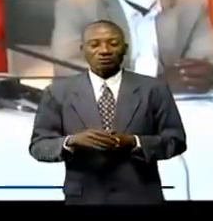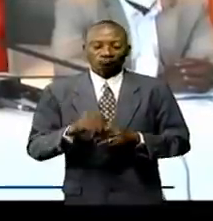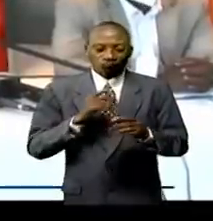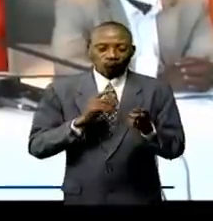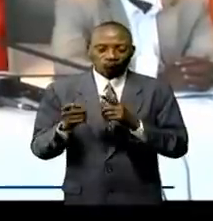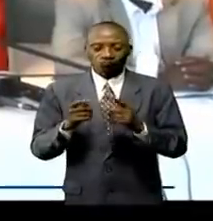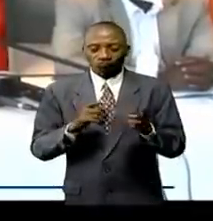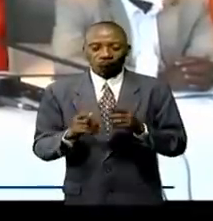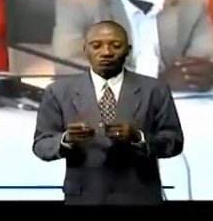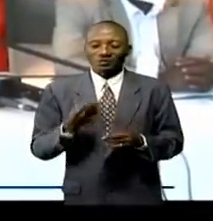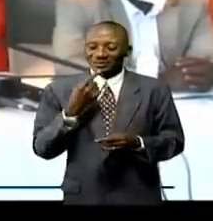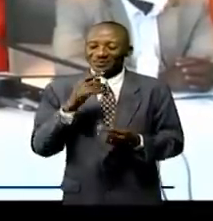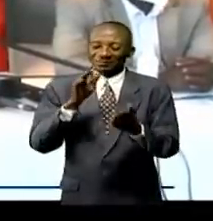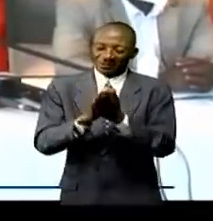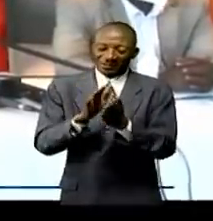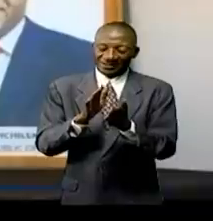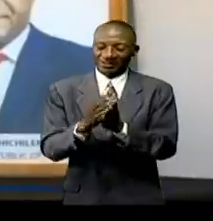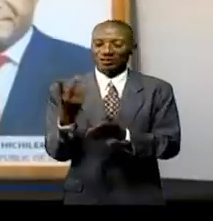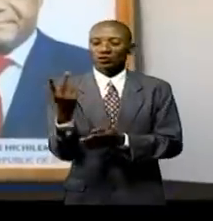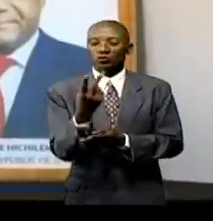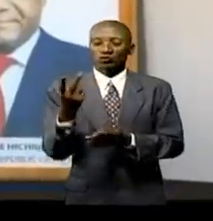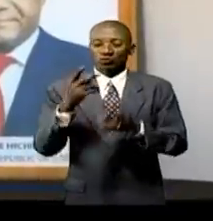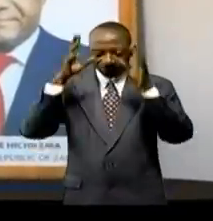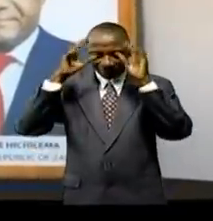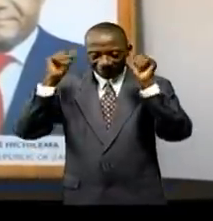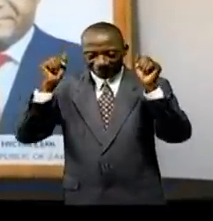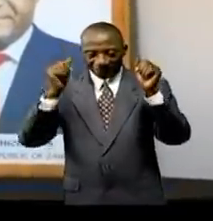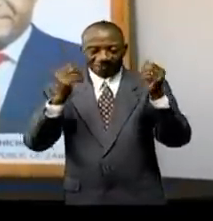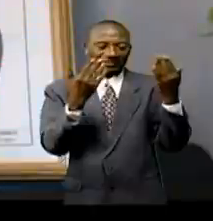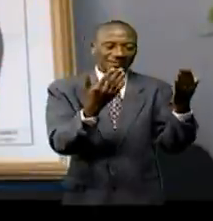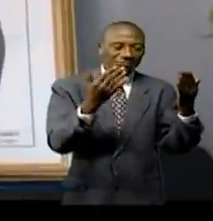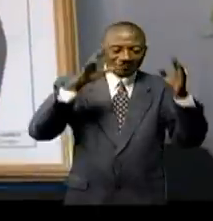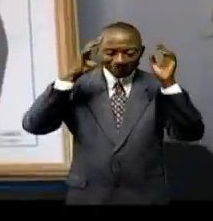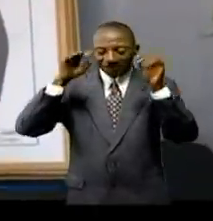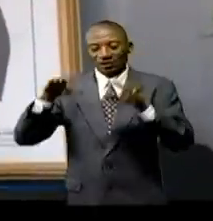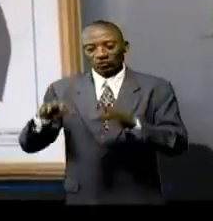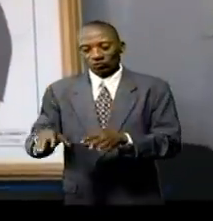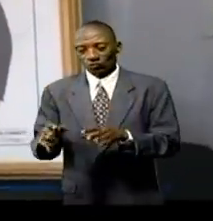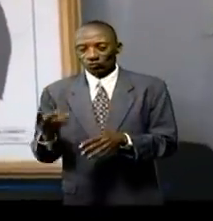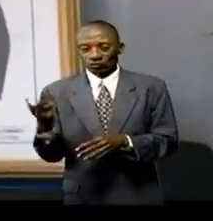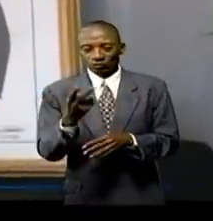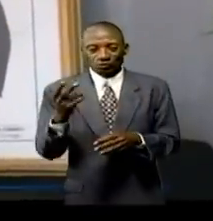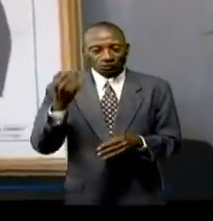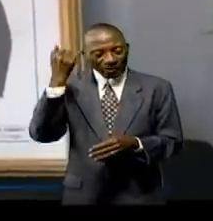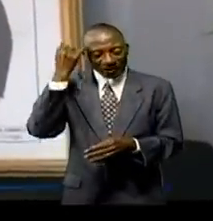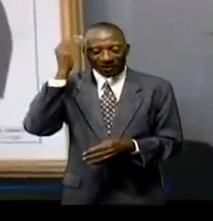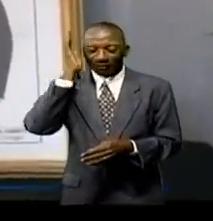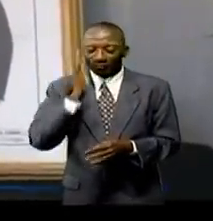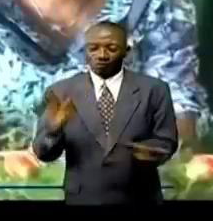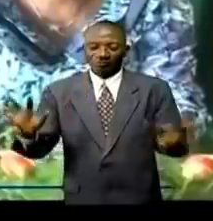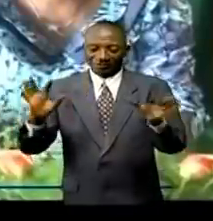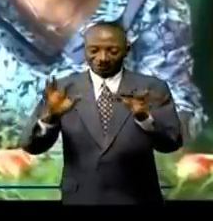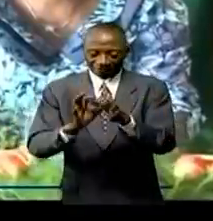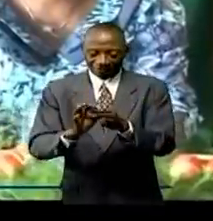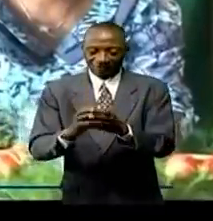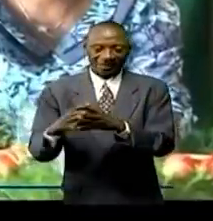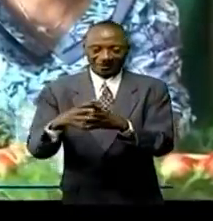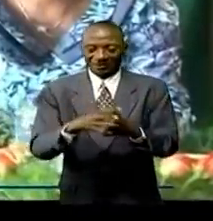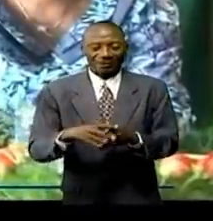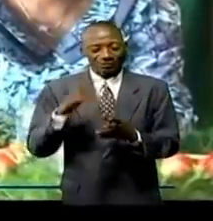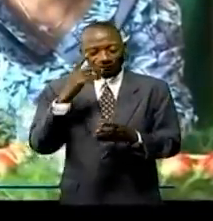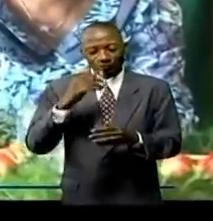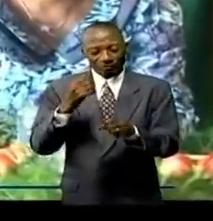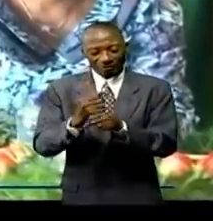la vision des deux chefs d'État, Hakainde Hichilema de la Zambie et Félix-Antoine Tshisekedi du Congo démocratique, qui privilégient